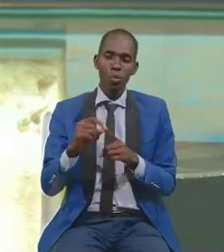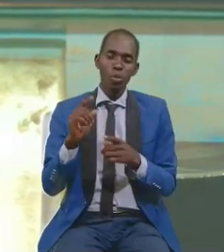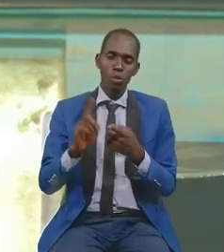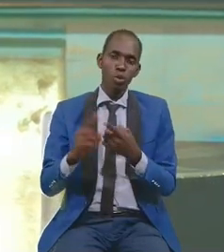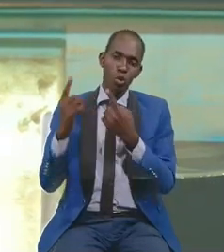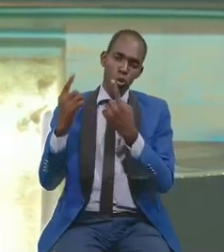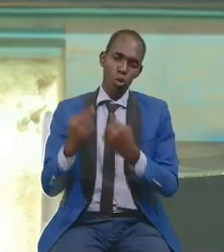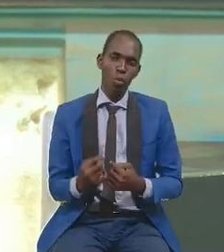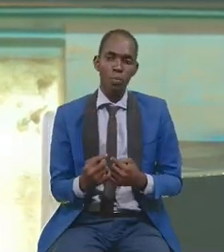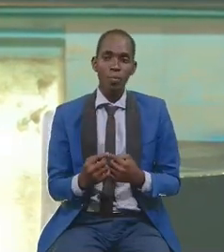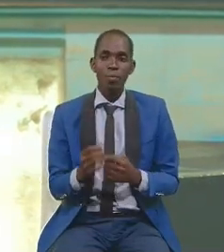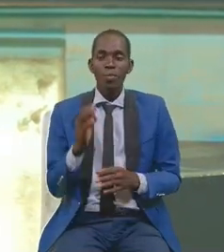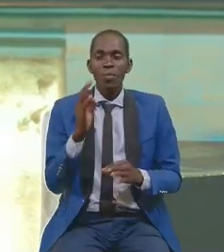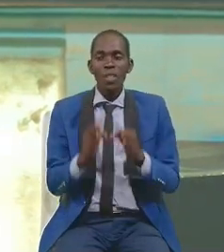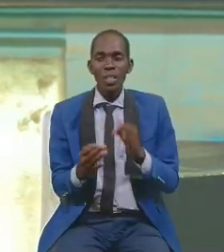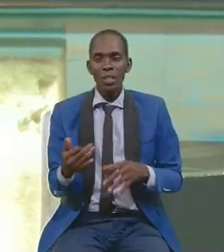Et